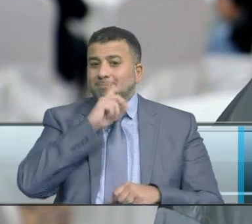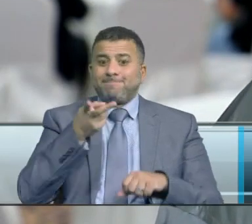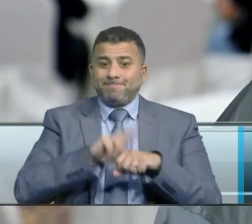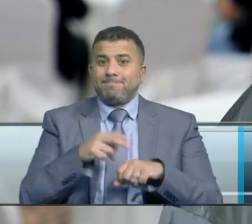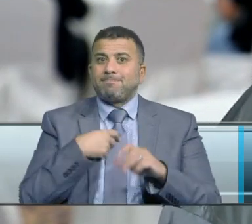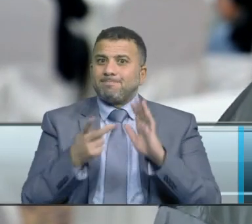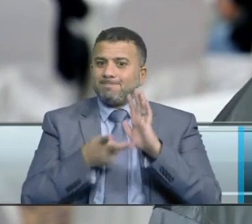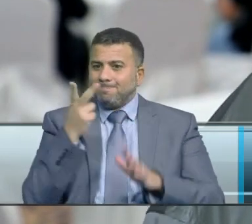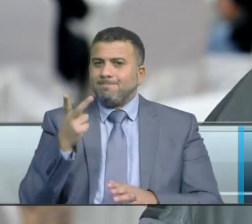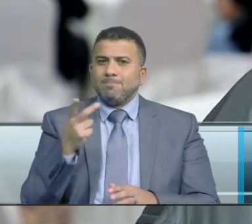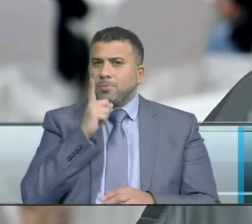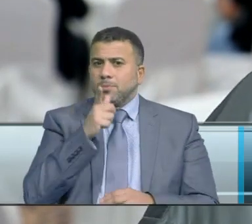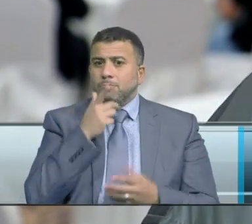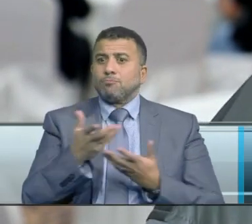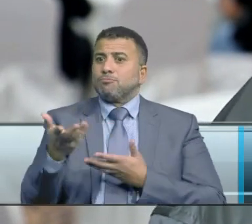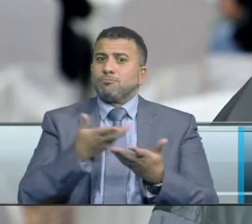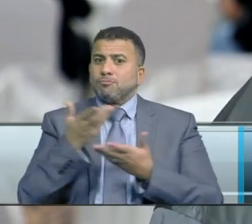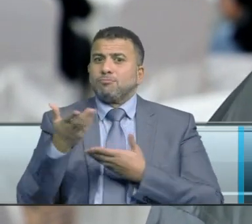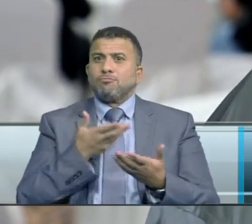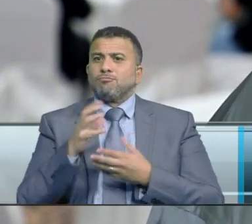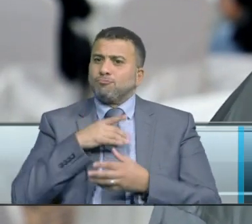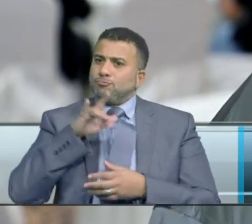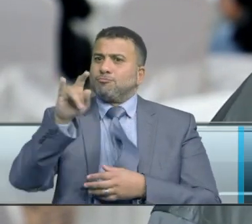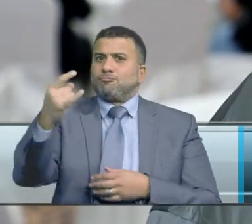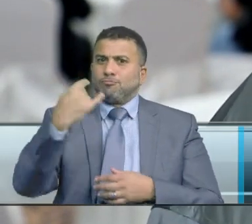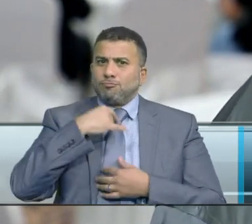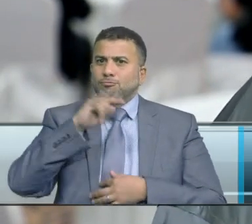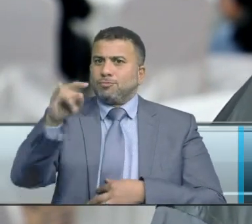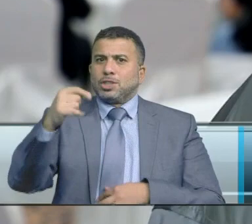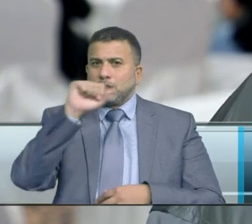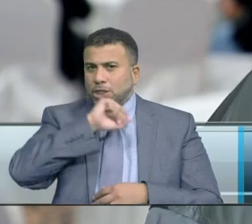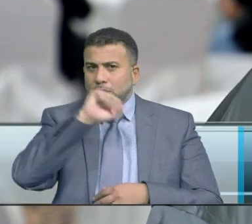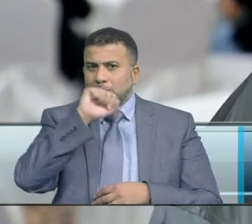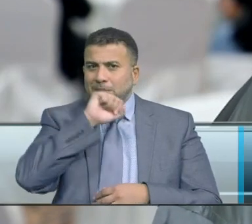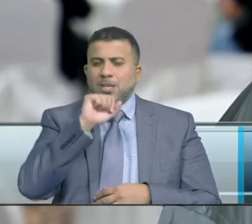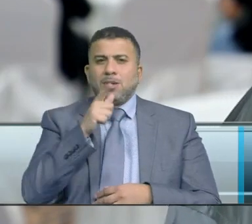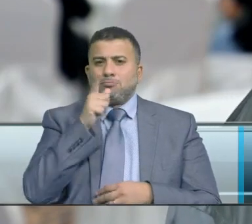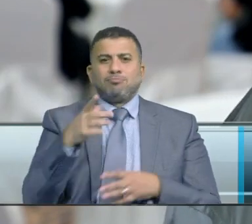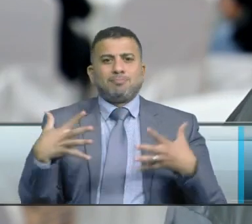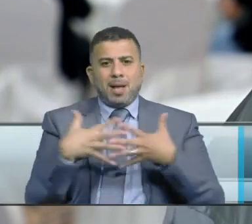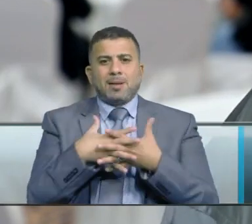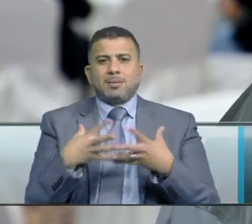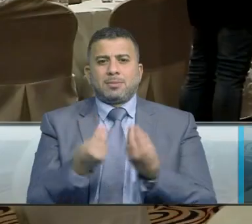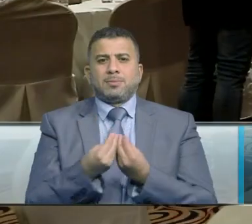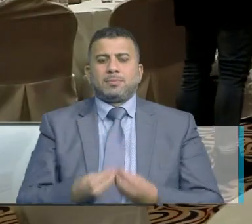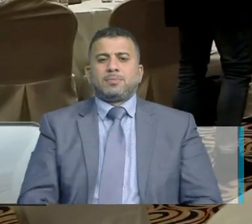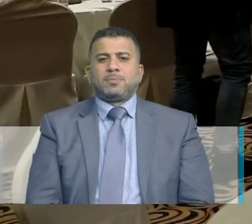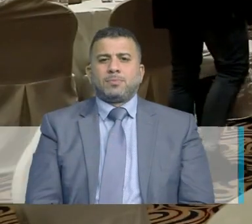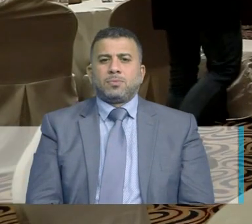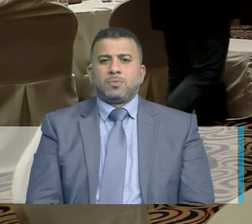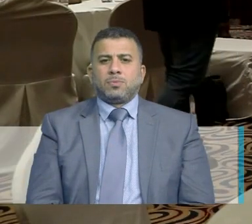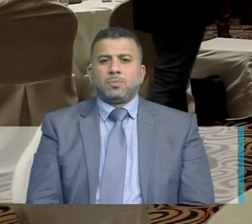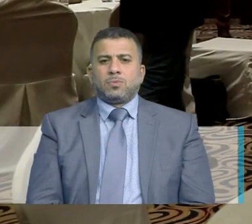ومن الجميل التواصل بين كولومبيا والشارقه لصالح العمل المشتركم كلهم